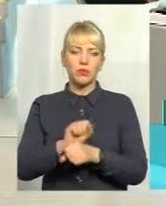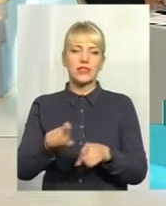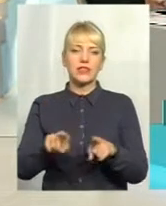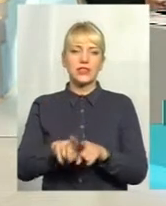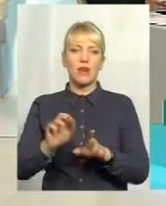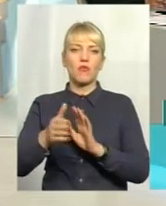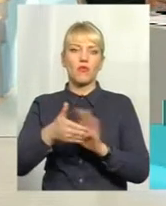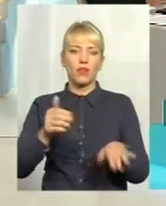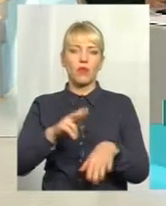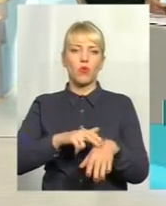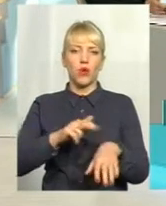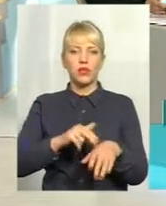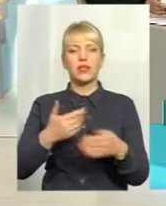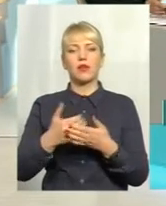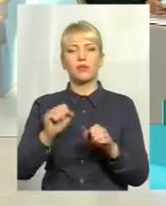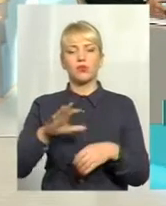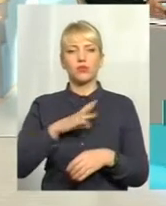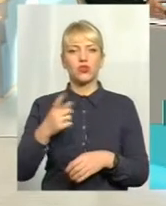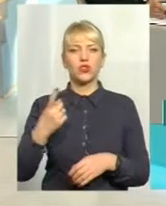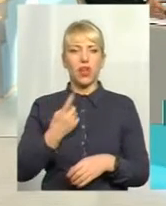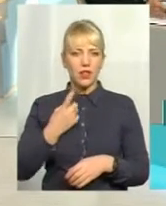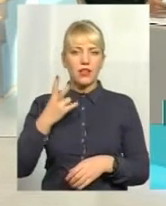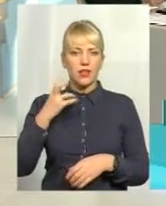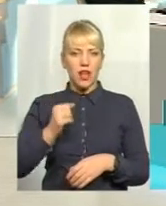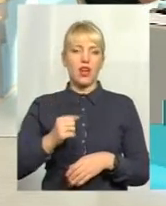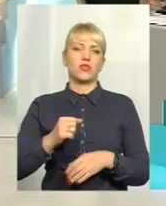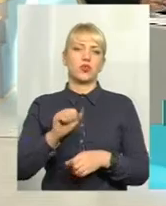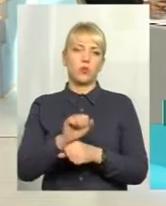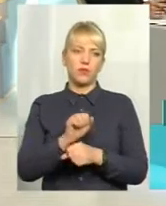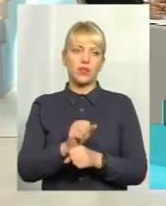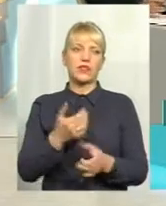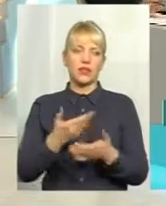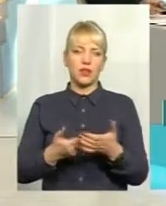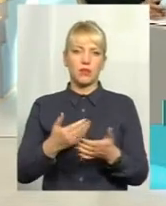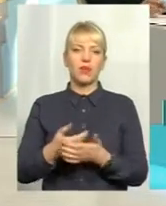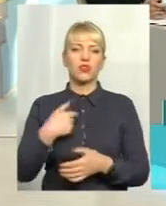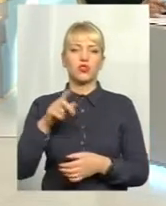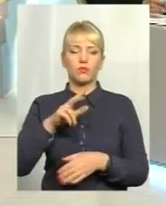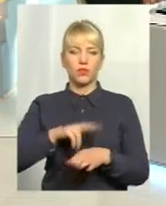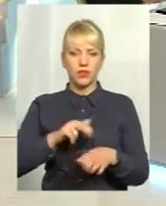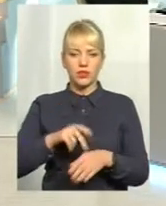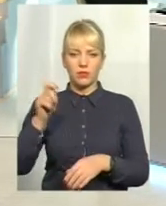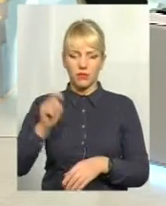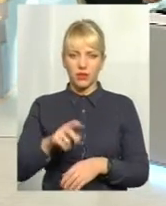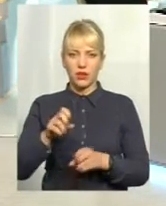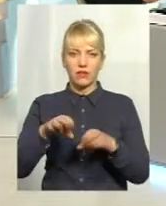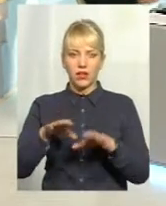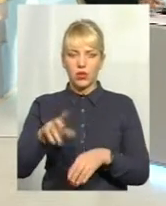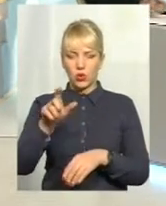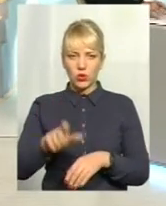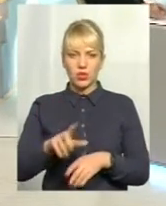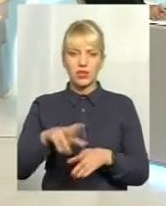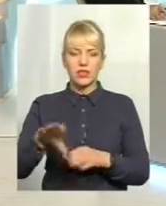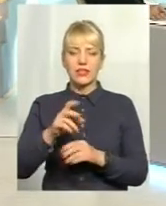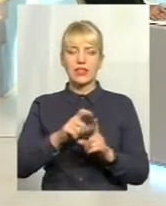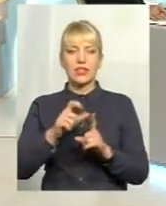ну, там очікувала, мабуть, все ж таки на цій зупинці, де впало, це я вже так припускаю, так? Тобто поліція приїхала, вирішила, що, ну, от людина знову, це все зі